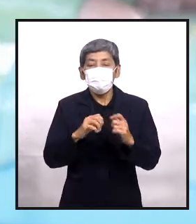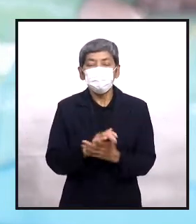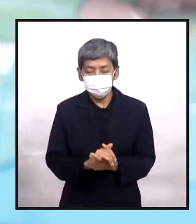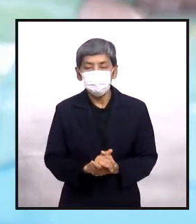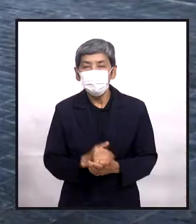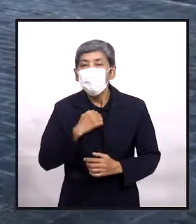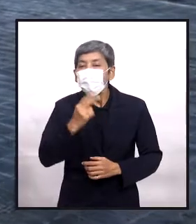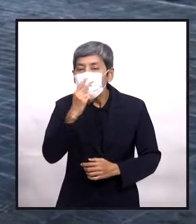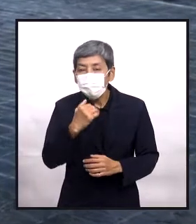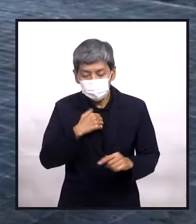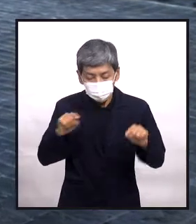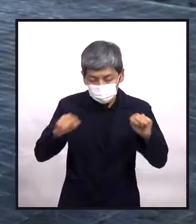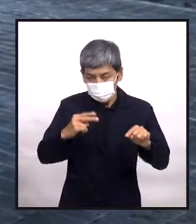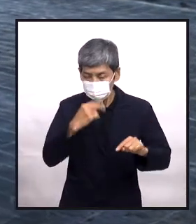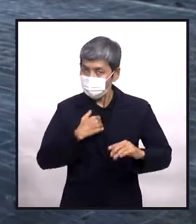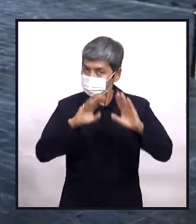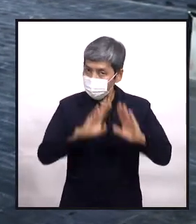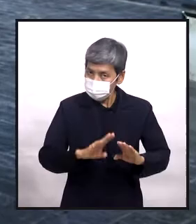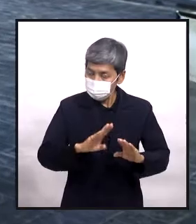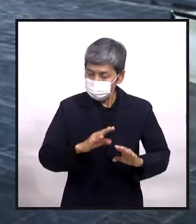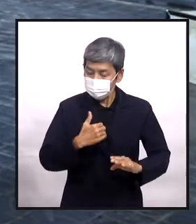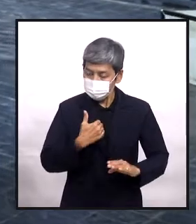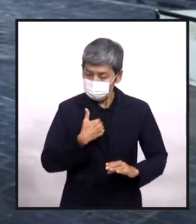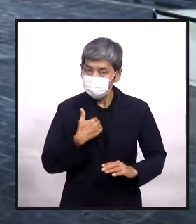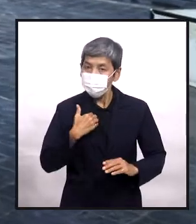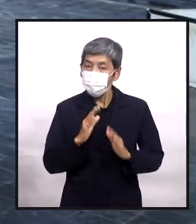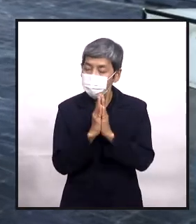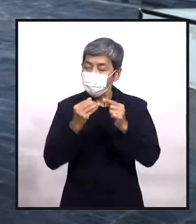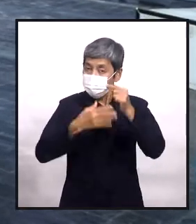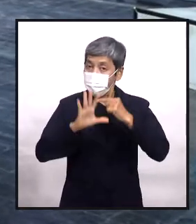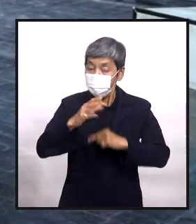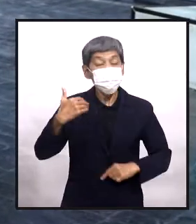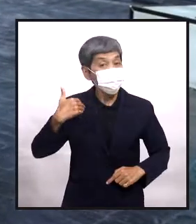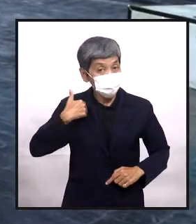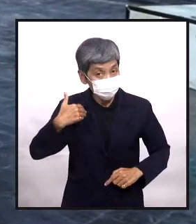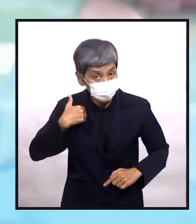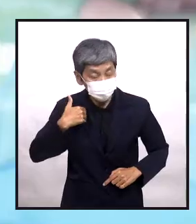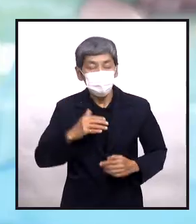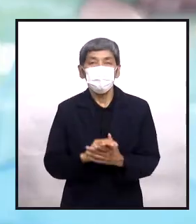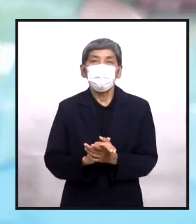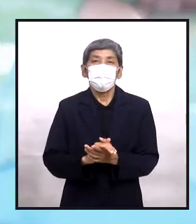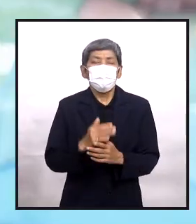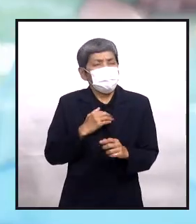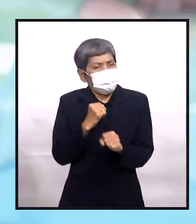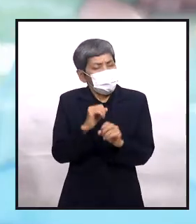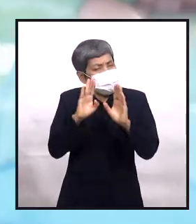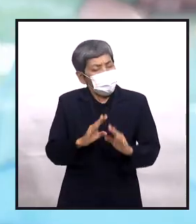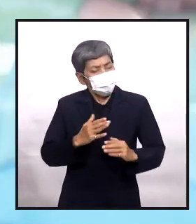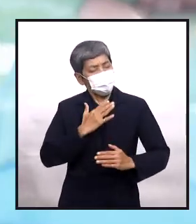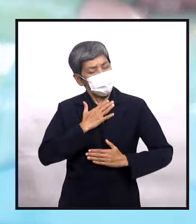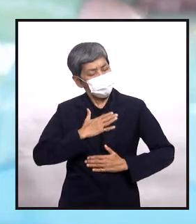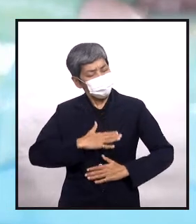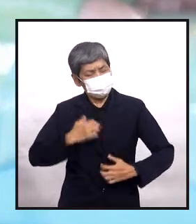คด้วยศีลก็ลองตรวจดูว่าไอเราเนี่ยมีศีลโอเคอยู่ไหมว่าไอทำอย่างเงี้ยแล้วจิ